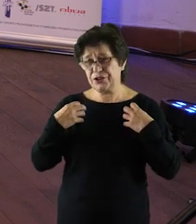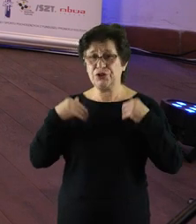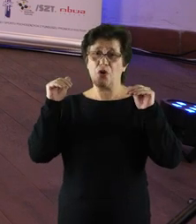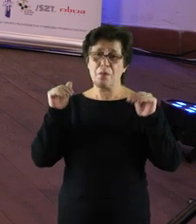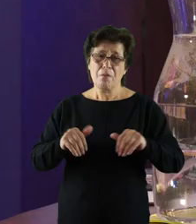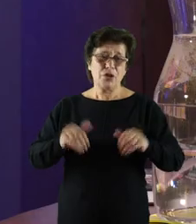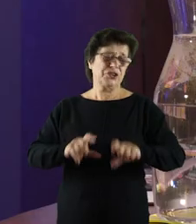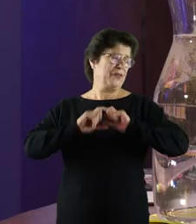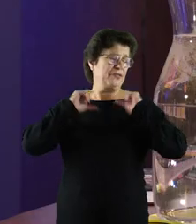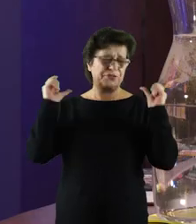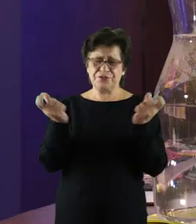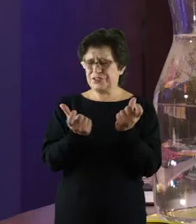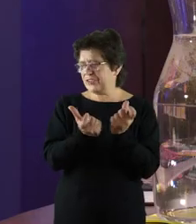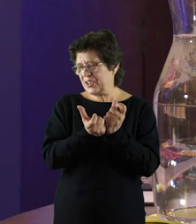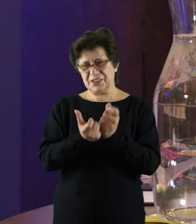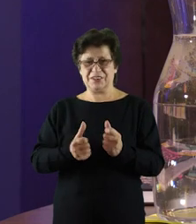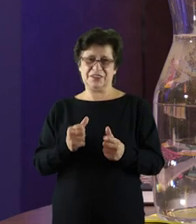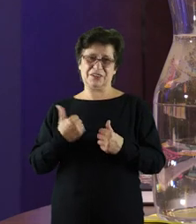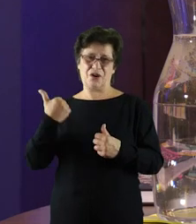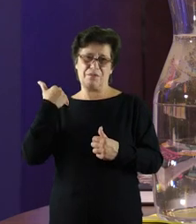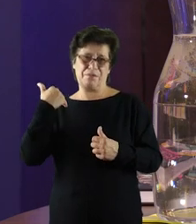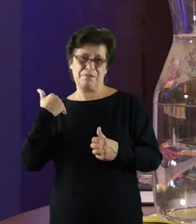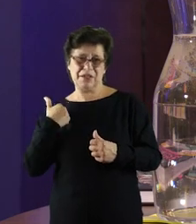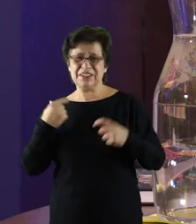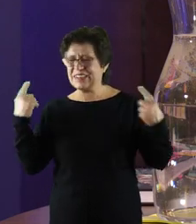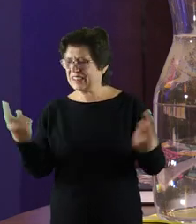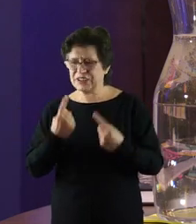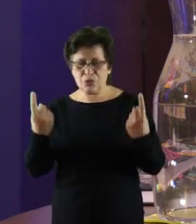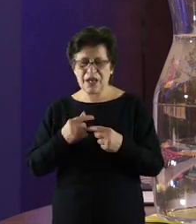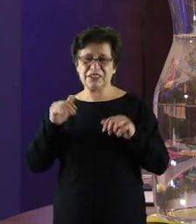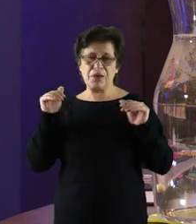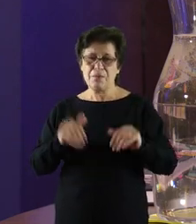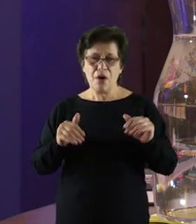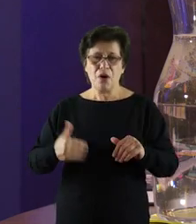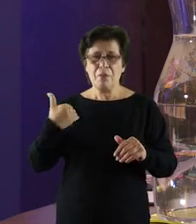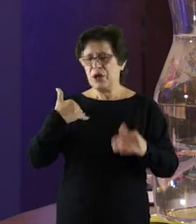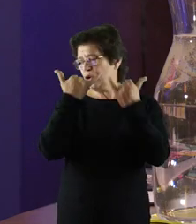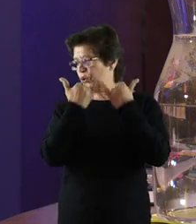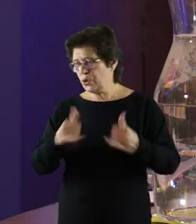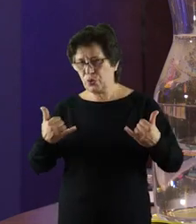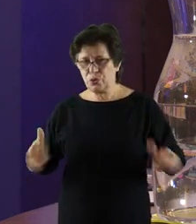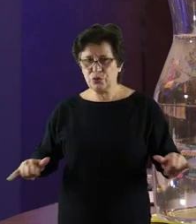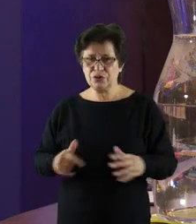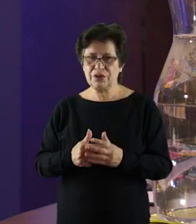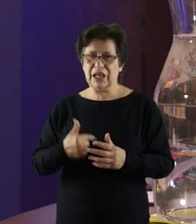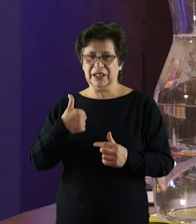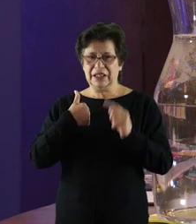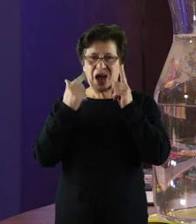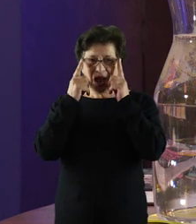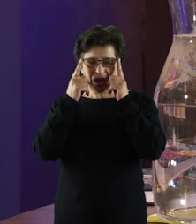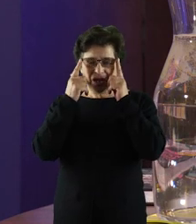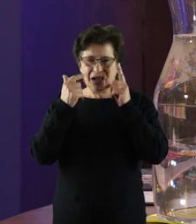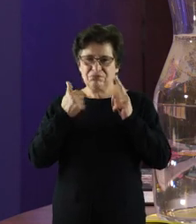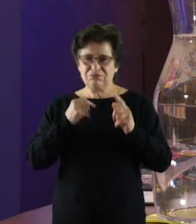że nawet fatalna sytuacja może być dobrą sytuacją. Tę inspirację czerpię także z głębokiego przekonania,